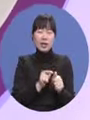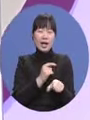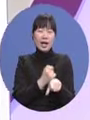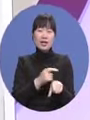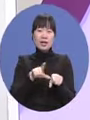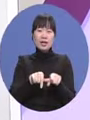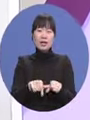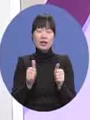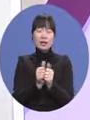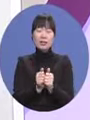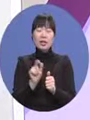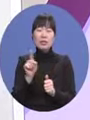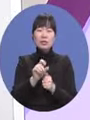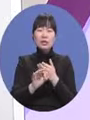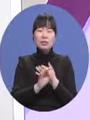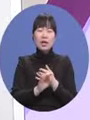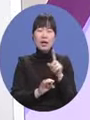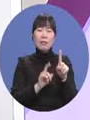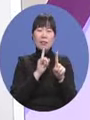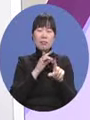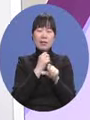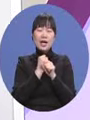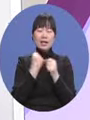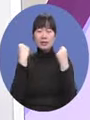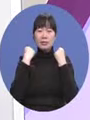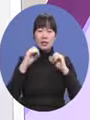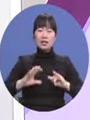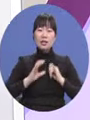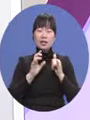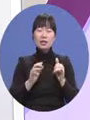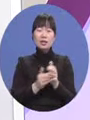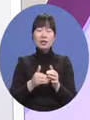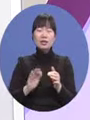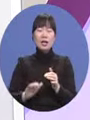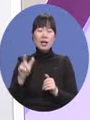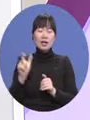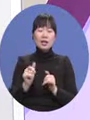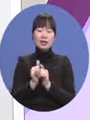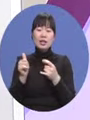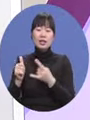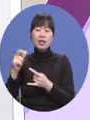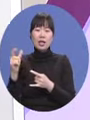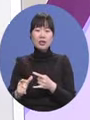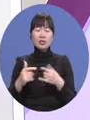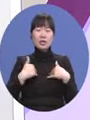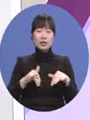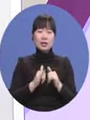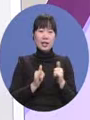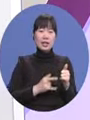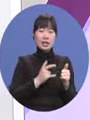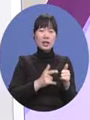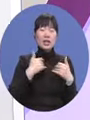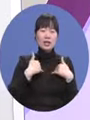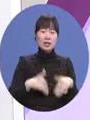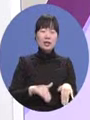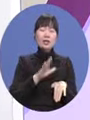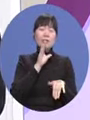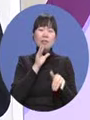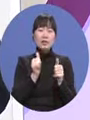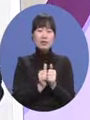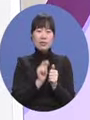중에 남자란 뭐냐는요, 한마디로 힘의 세계인데요. 힘의 세계에서 강자한테 강하고 약자한테 약한 게 진짜